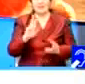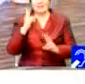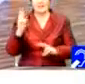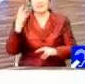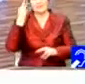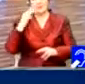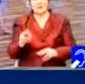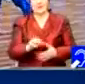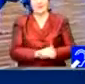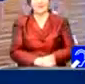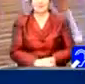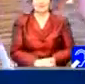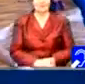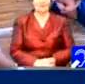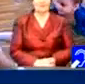modern.